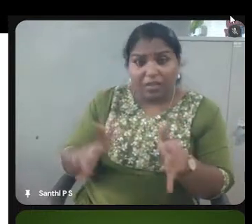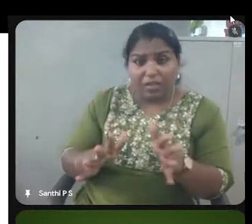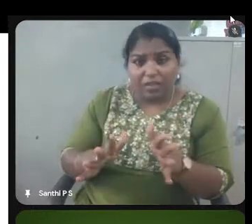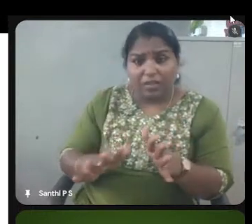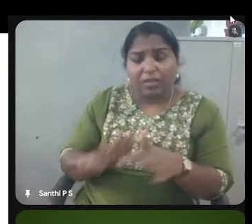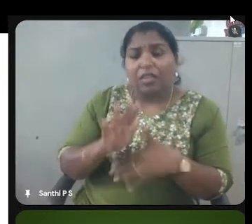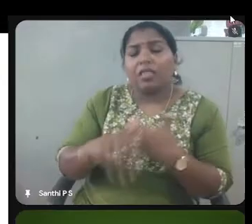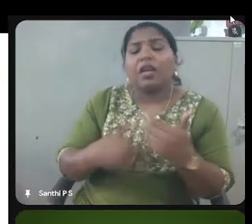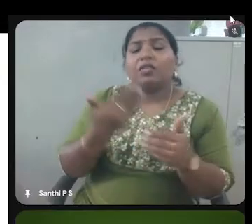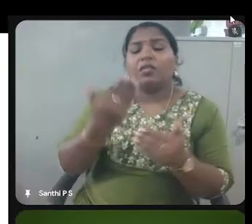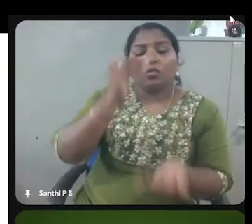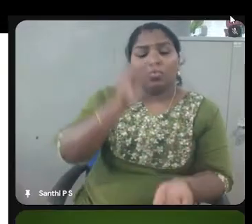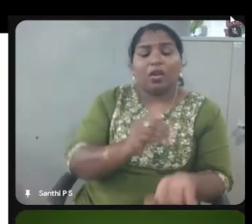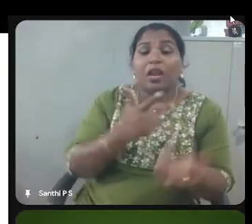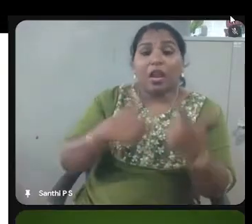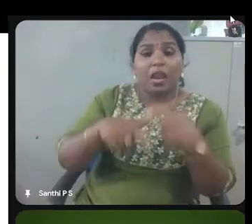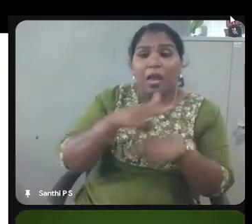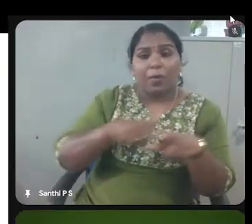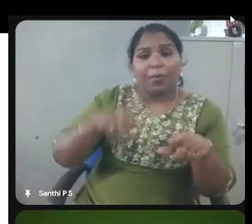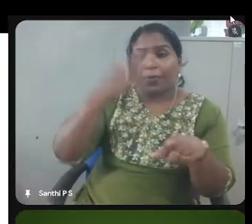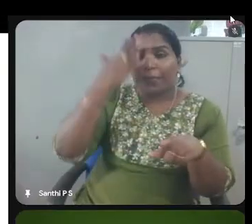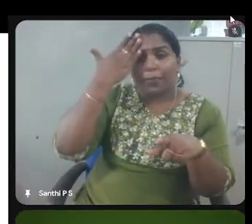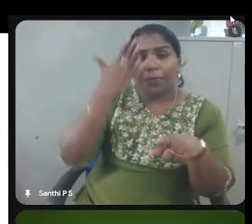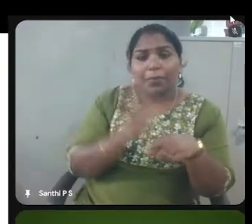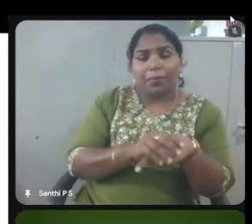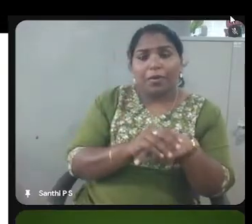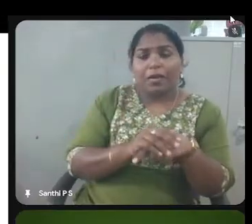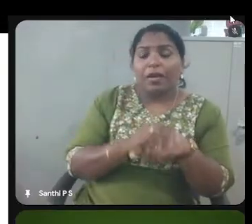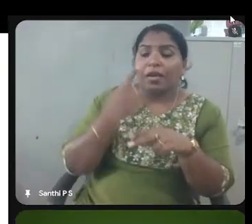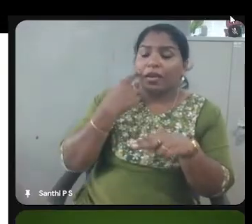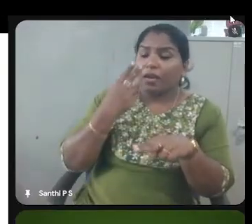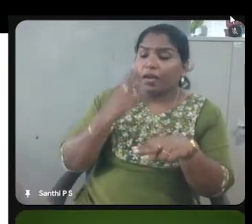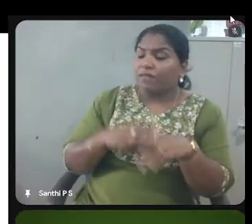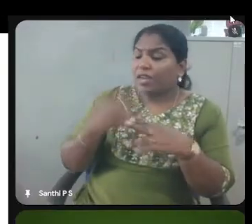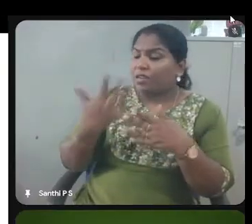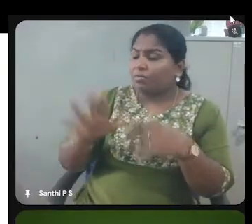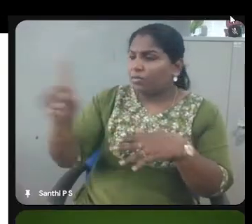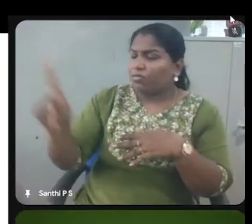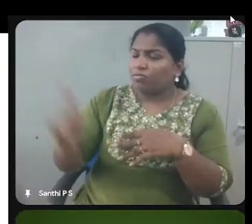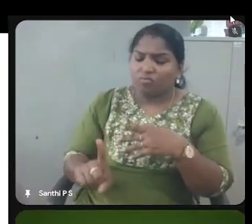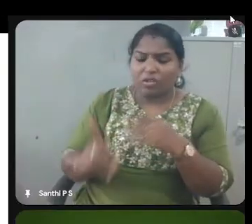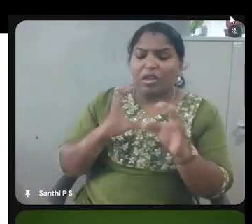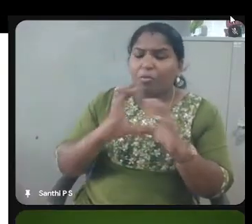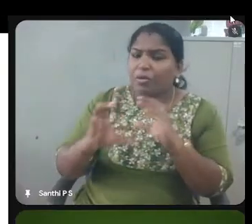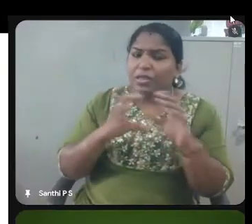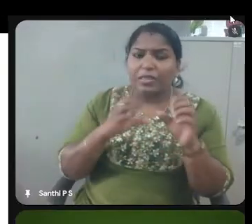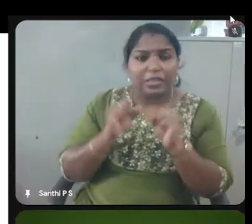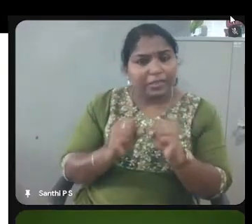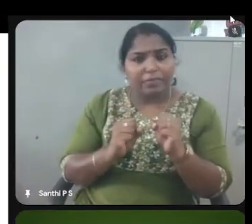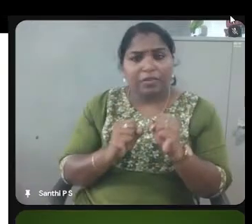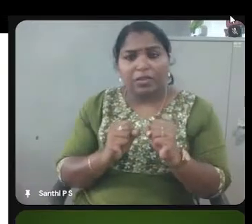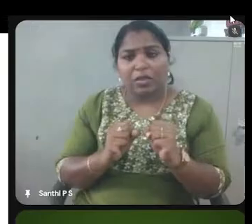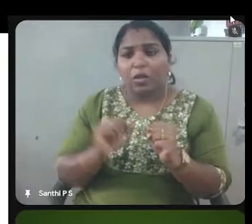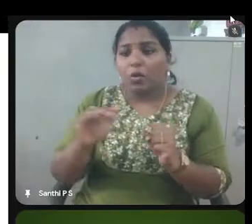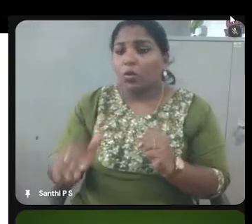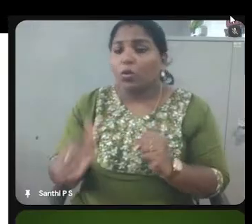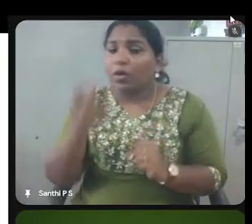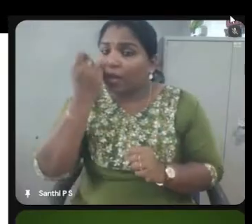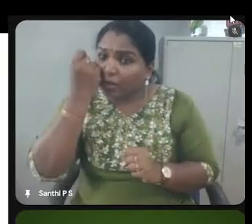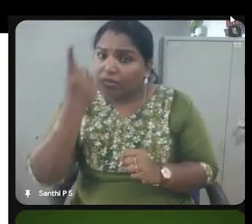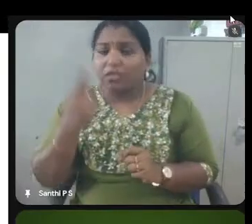പിന്നെ ലാംഗ്വേജ് ഇല്ലാത്തത് കൊണ്ട് ആരുടെ അടുത്ത് വിട്ടാലും നമുക്ക് കമ്മ്യൂണിക്കേഷൻ ഇല്ലാത്തത് കൊണ്ട് കുട്ടിയുടെ അടുത്തൊന്നും നമുക്ക്